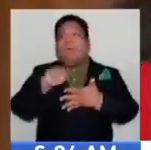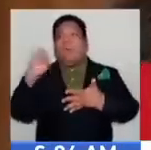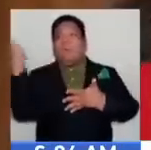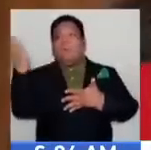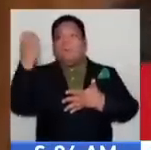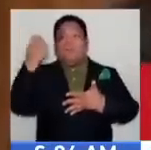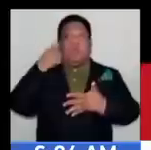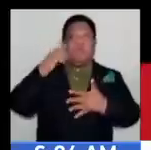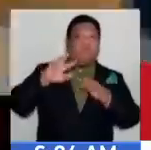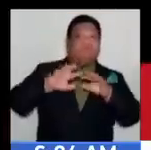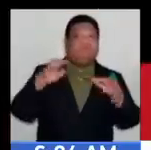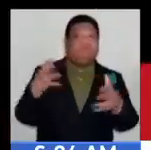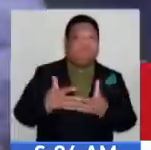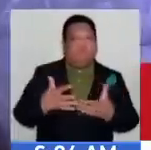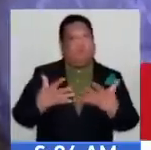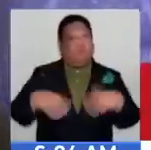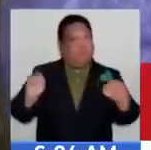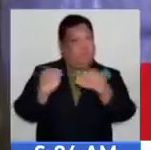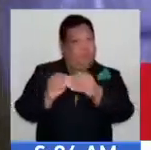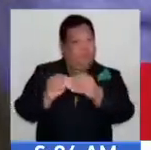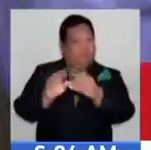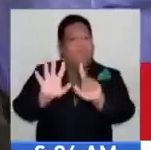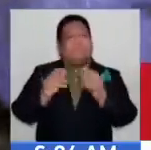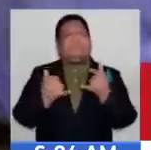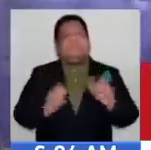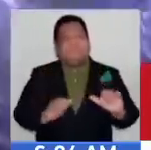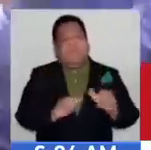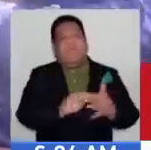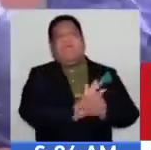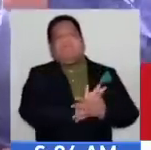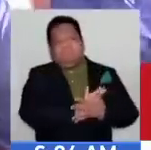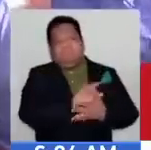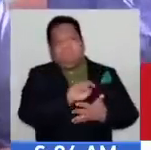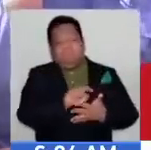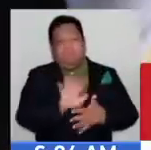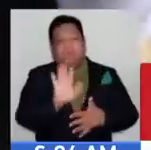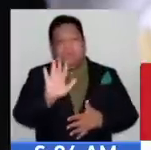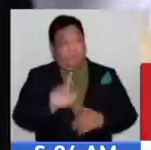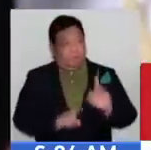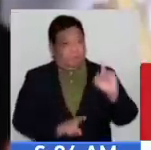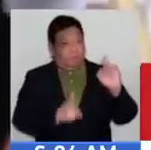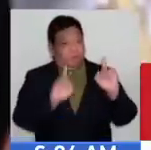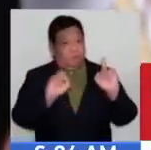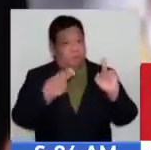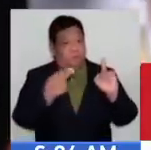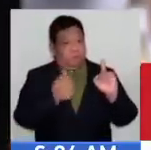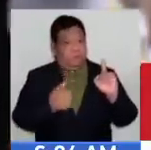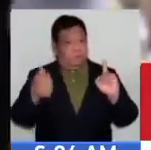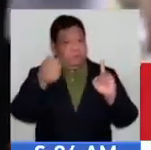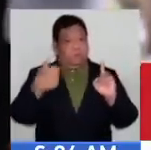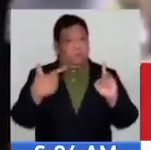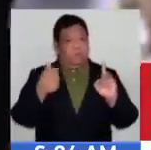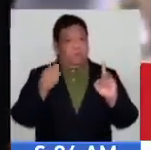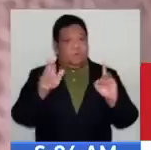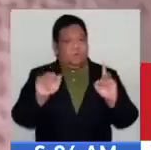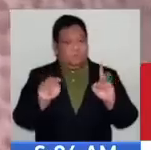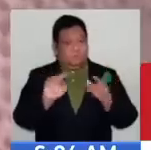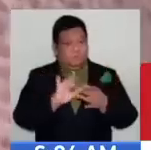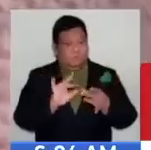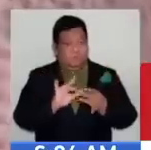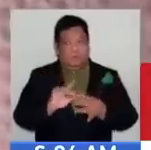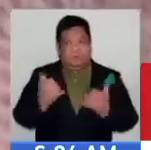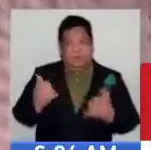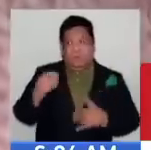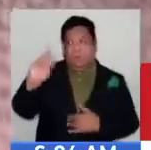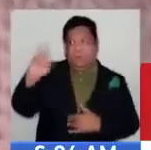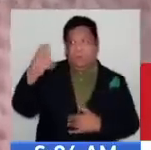Representative Janet Garin na dating health secretary, sa pag-alis daw ng global health emergency, hindi na magdodonate ng bakuna sa mahihirap na bansa